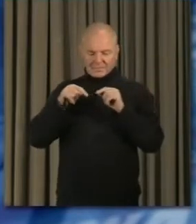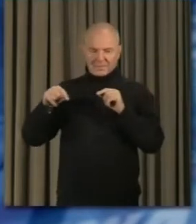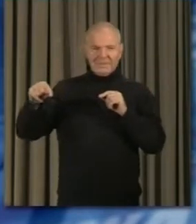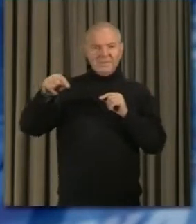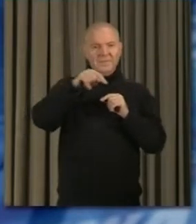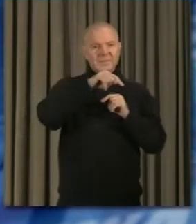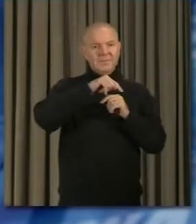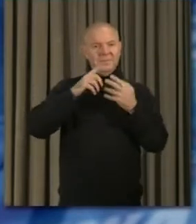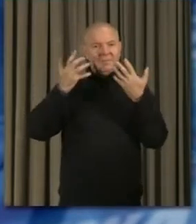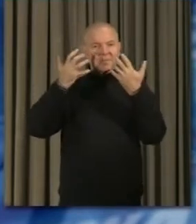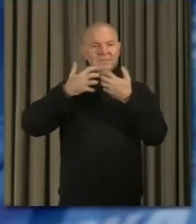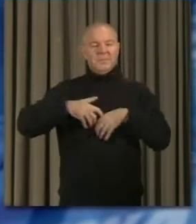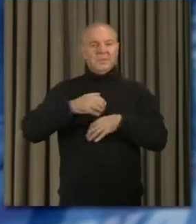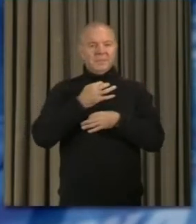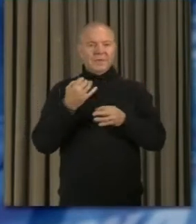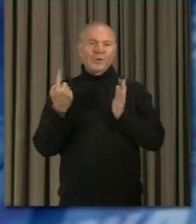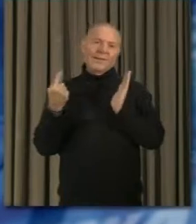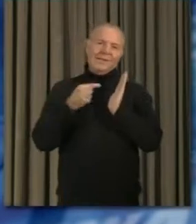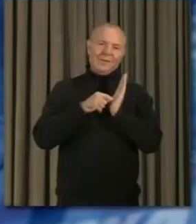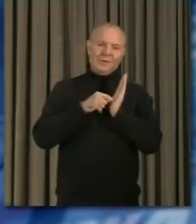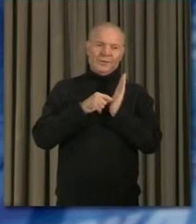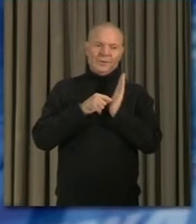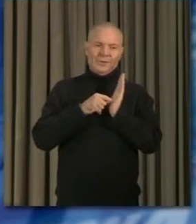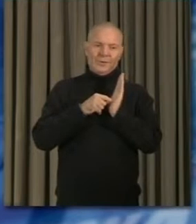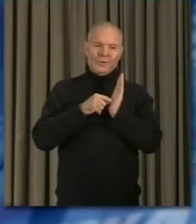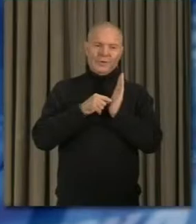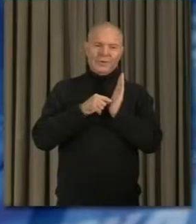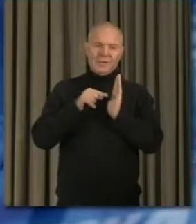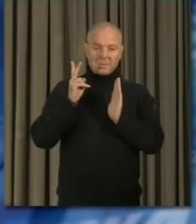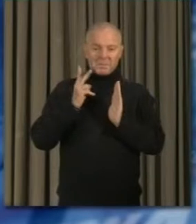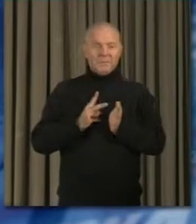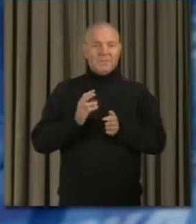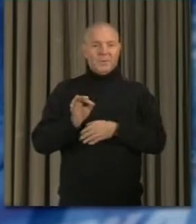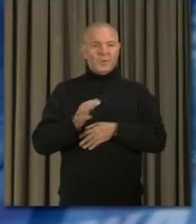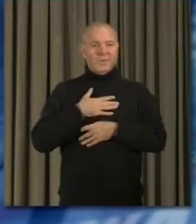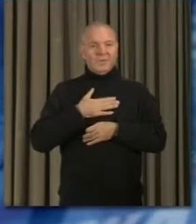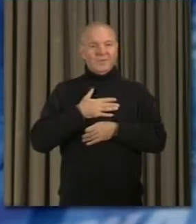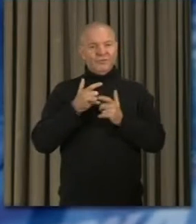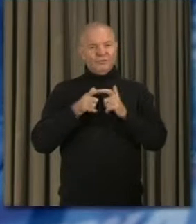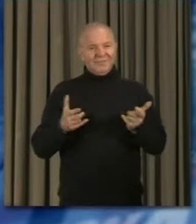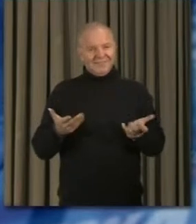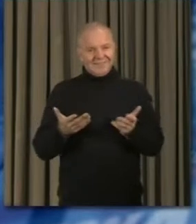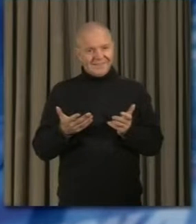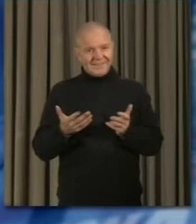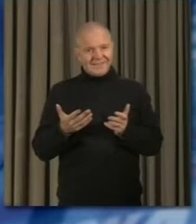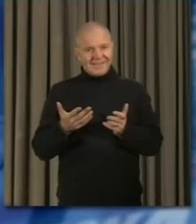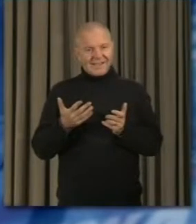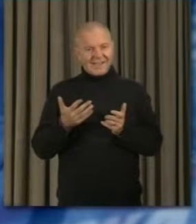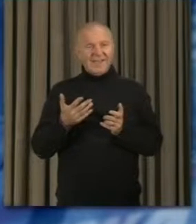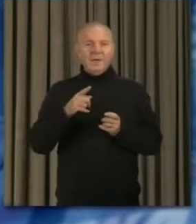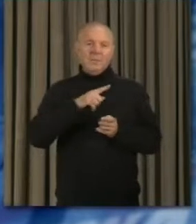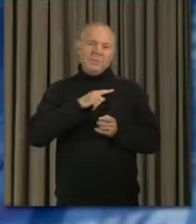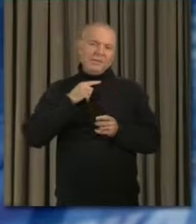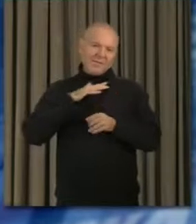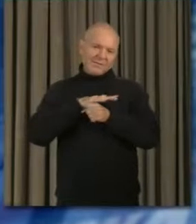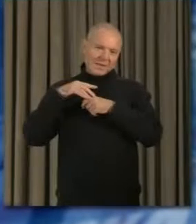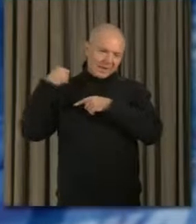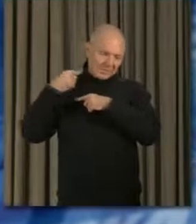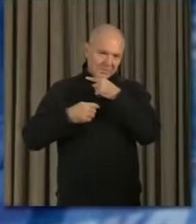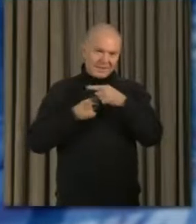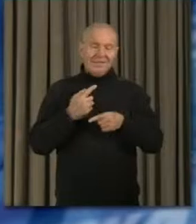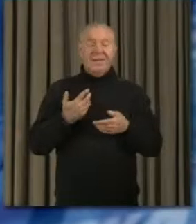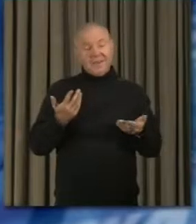e ritornare ad avere questo riconoscimento a ritornare qui a Domodossola dove ci sono le radici è una cosa che